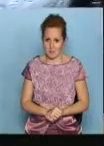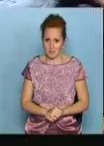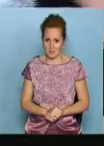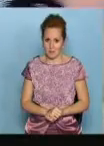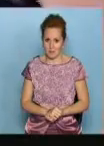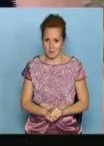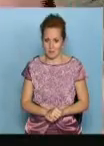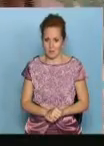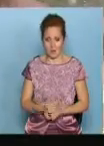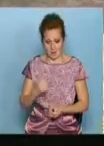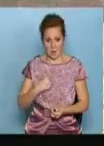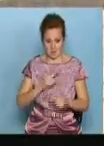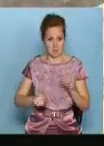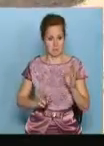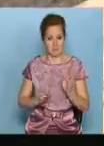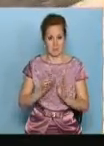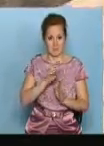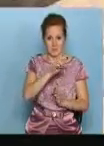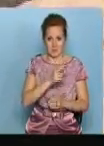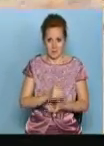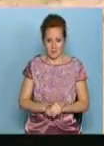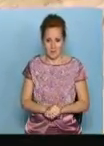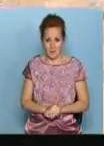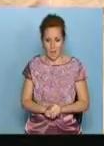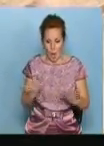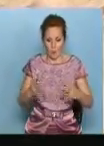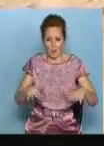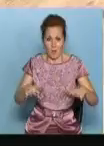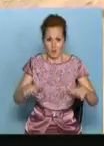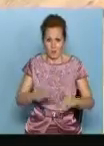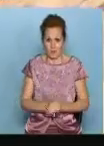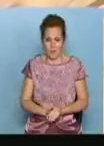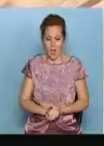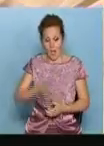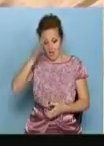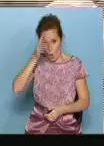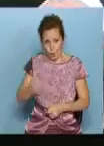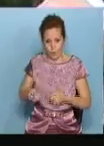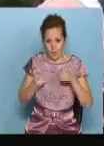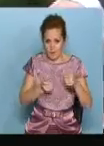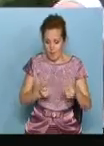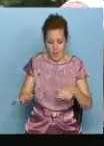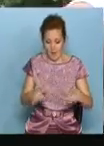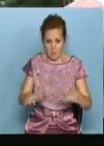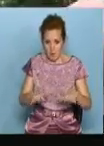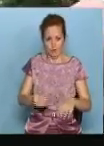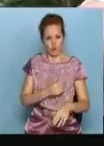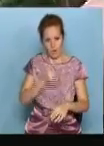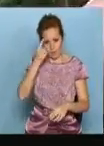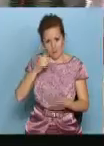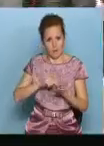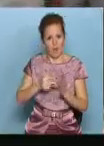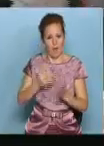Ой, я боюсь разлить, понимаете? Руки дрожат. И воду донесла, не расплескала, и желание загадала. Кто знает, может и